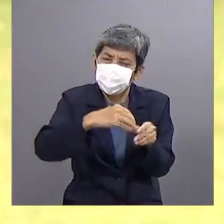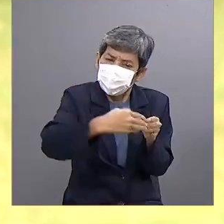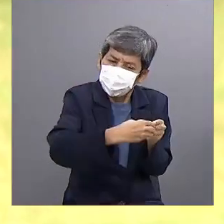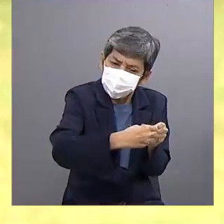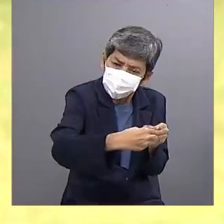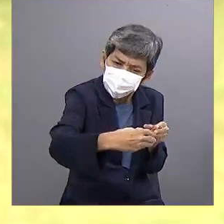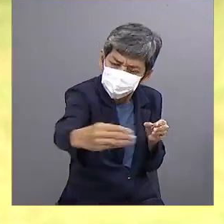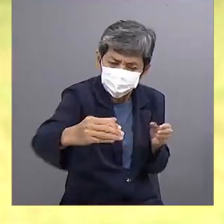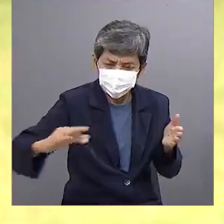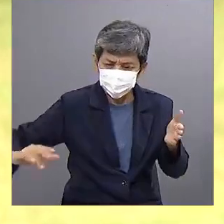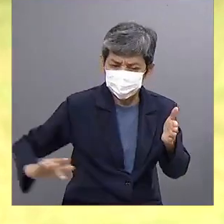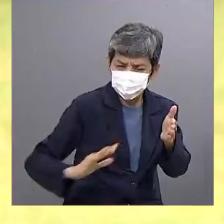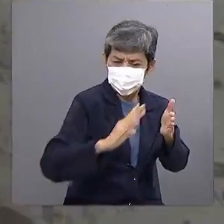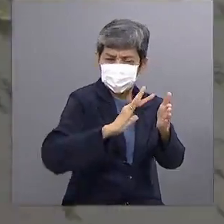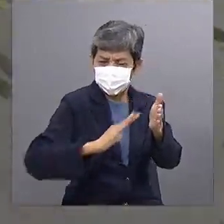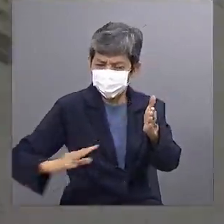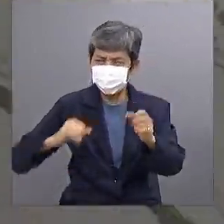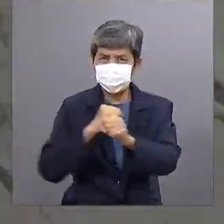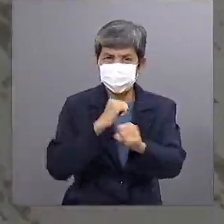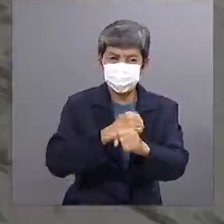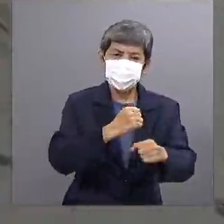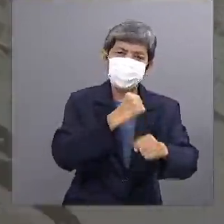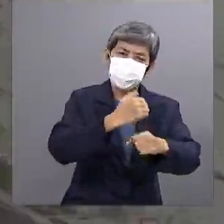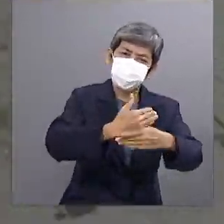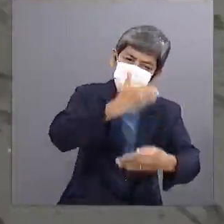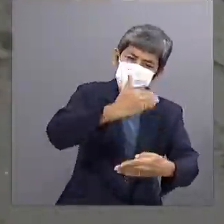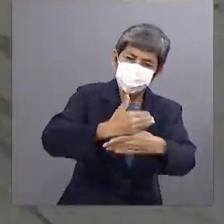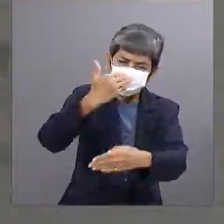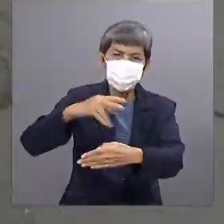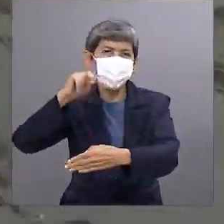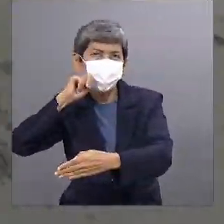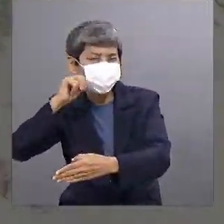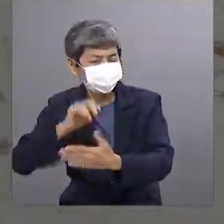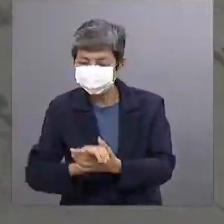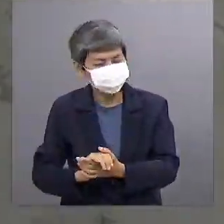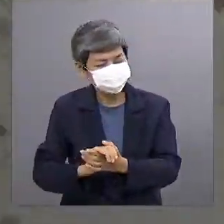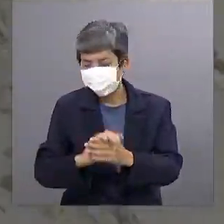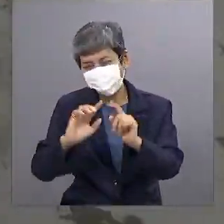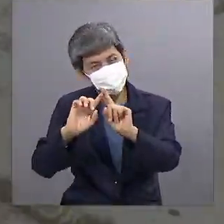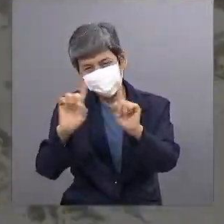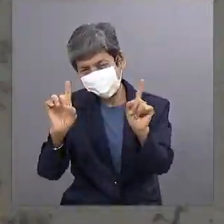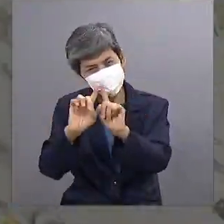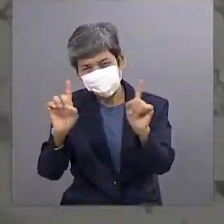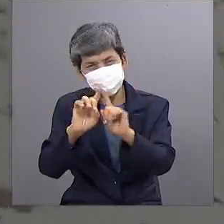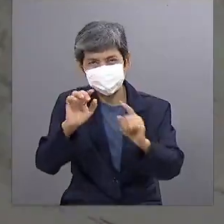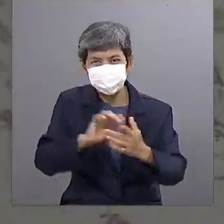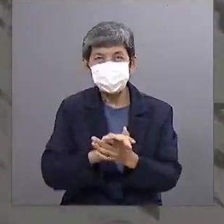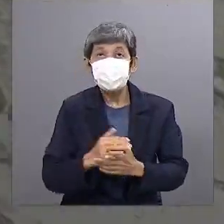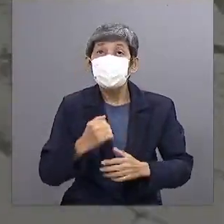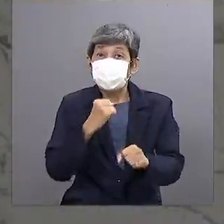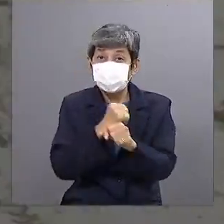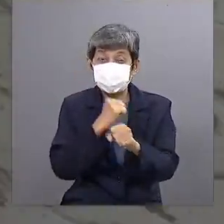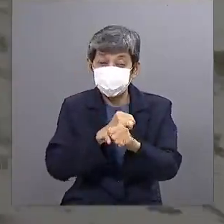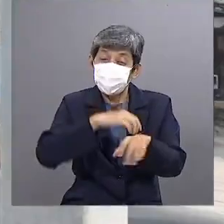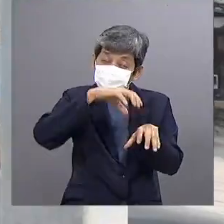ครับกั้นน้ำประตูระบายน้ำระบบสูบน้ำซึ่งจริงๆมันไม่ใช่นะครับเสมอไปการก่อสร้างโดยเฉพาะการก่